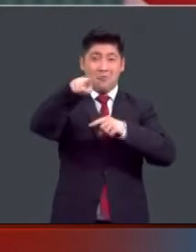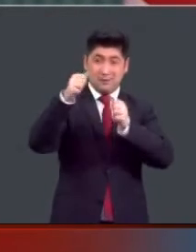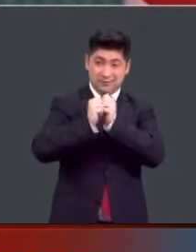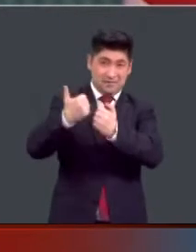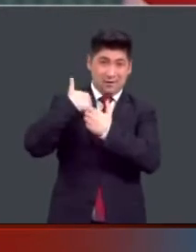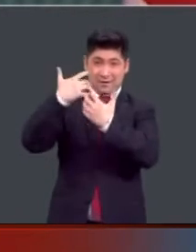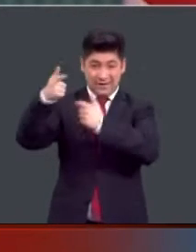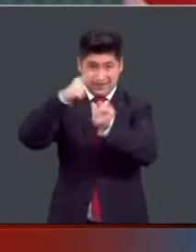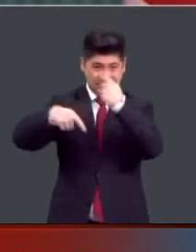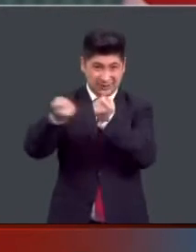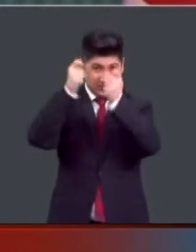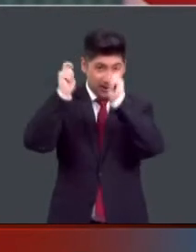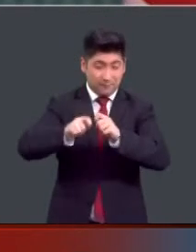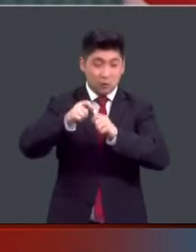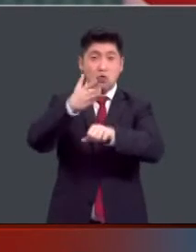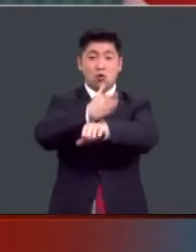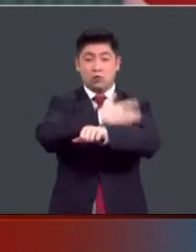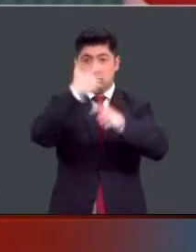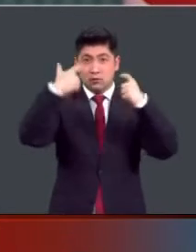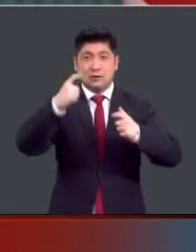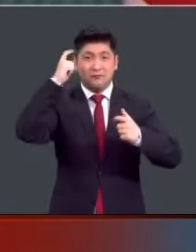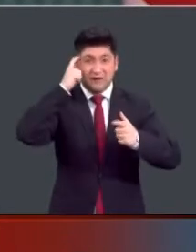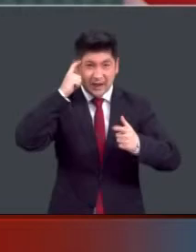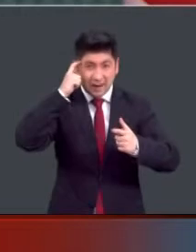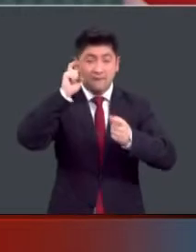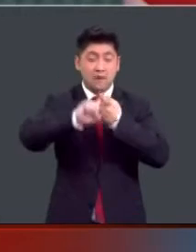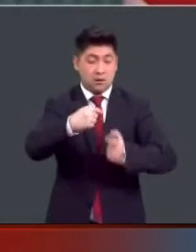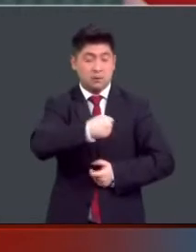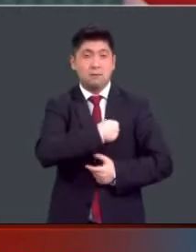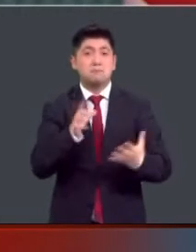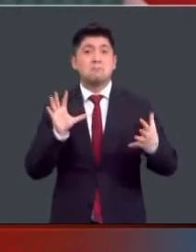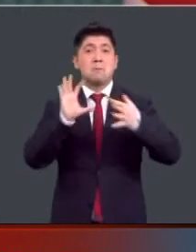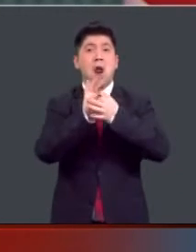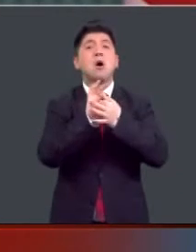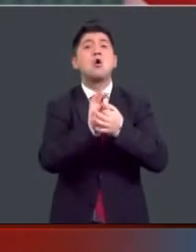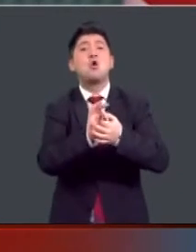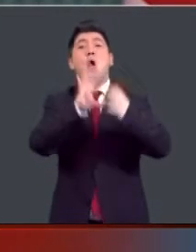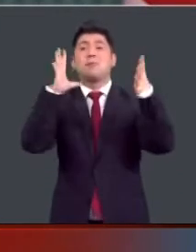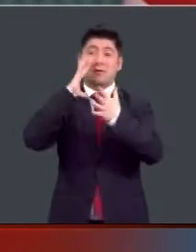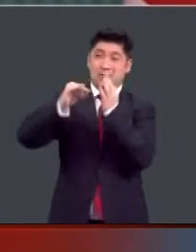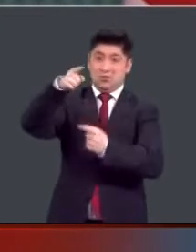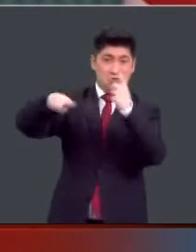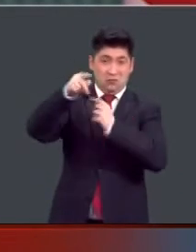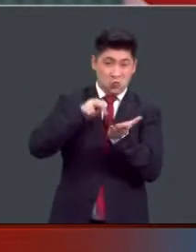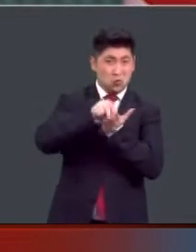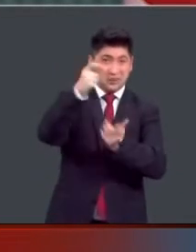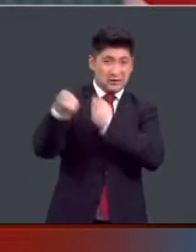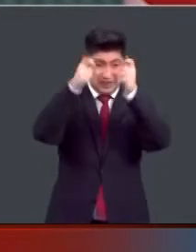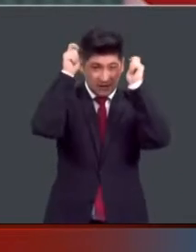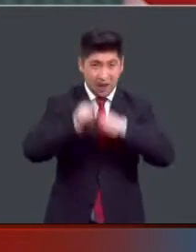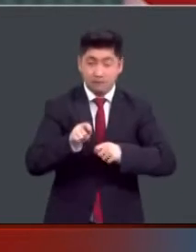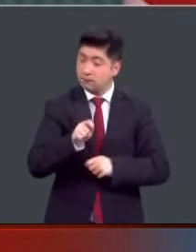gölgesinde ülkesiyle Zihni ve kalbi bağlantısı kopuk isimlerle yürütülebilecek bir